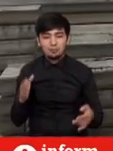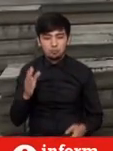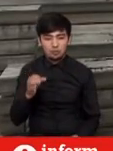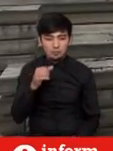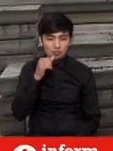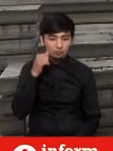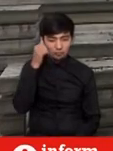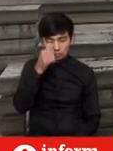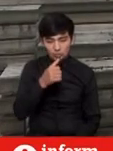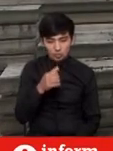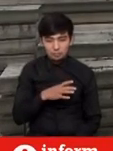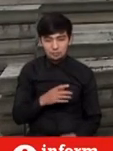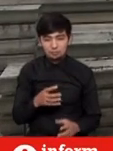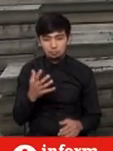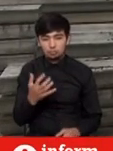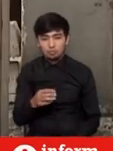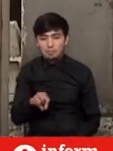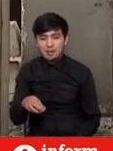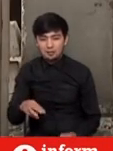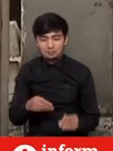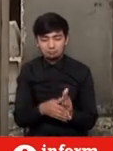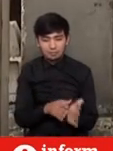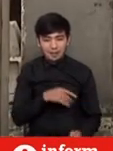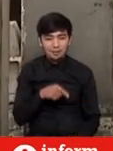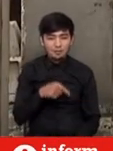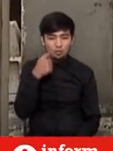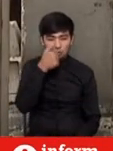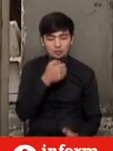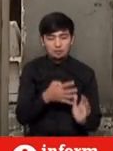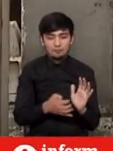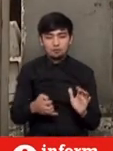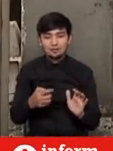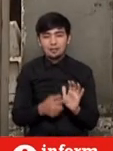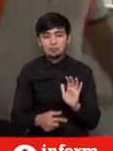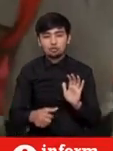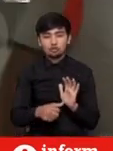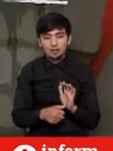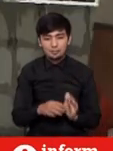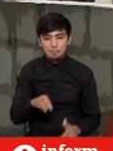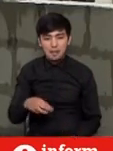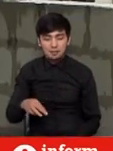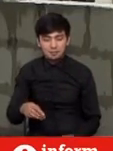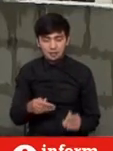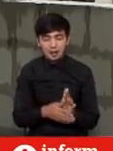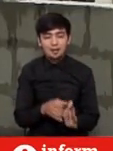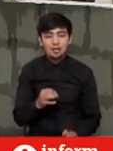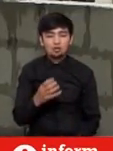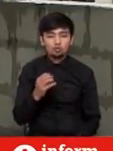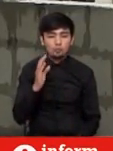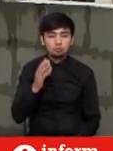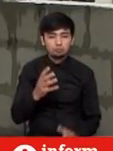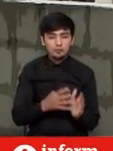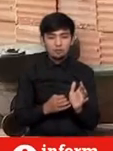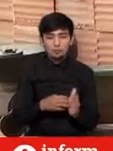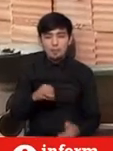прошлом году выделили 500 млрд в этом году 976 около 900 млрд планируют выделить в будущем